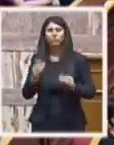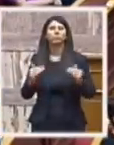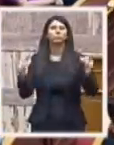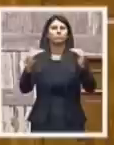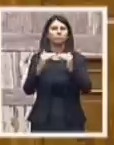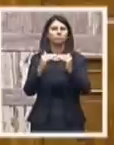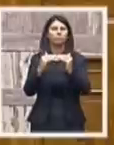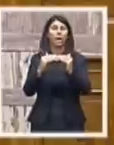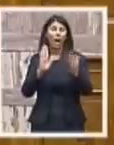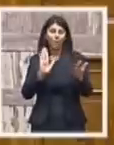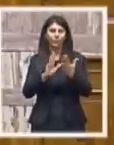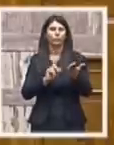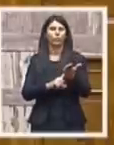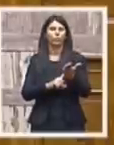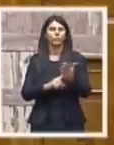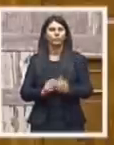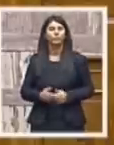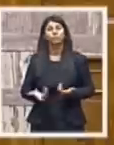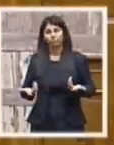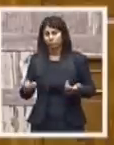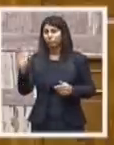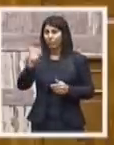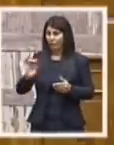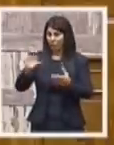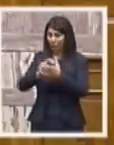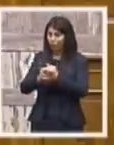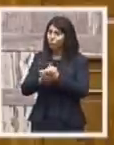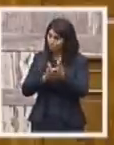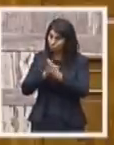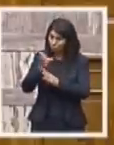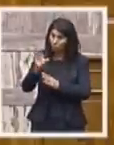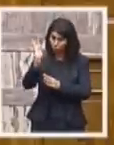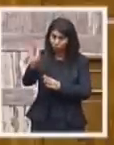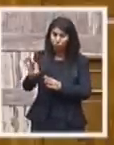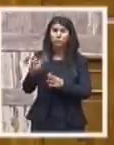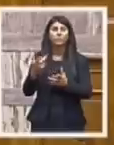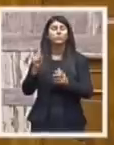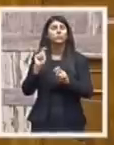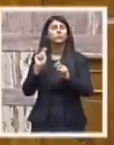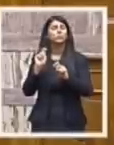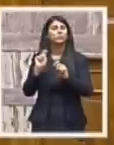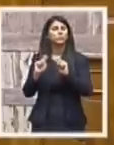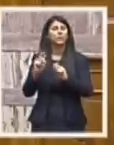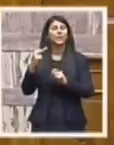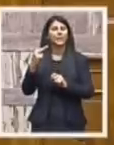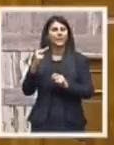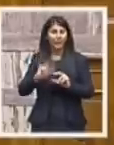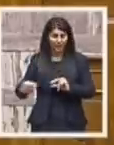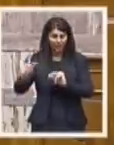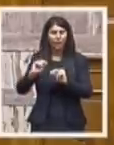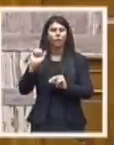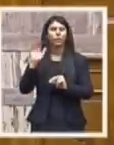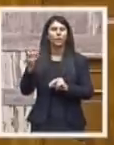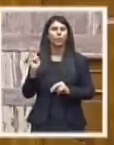αυτή την κατεύθυνση, άλλωστε, βαδίζει και η Ευρωπαϊκή Ένωση με την θεσμοθέτηση του ΚΕΠΑ, δηλαδή Κοινή Εξωτερική Πολιτική